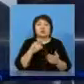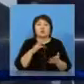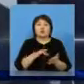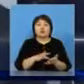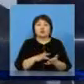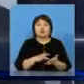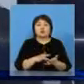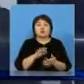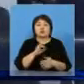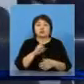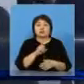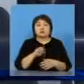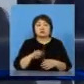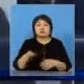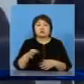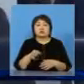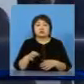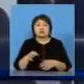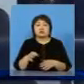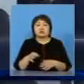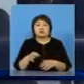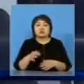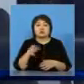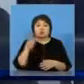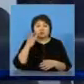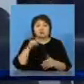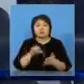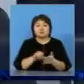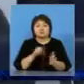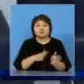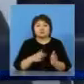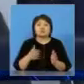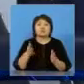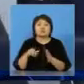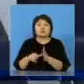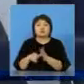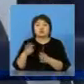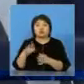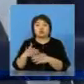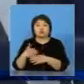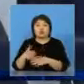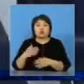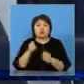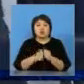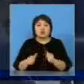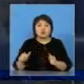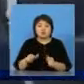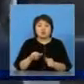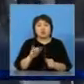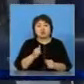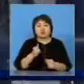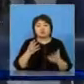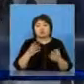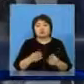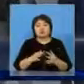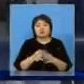Орталық округ, Ырғыз ауылды округ постоянно қатысады, қалған 6 округты екі бөліп, апта сайын сенбі күндері